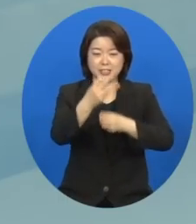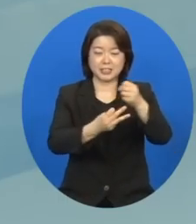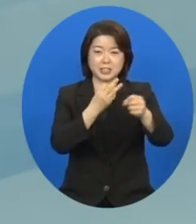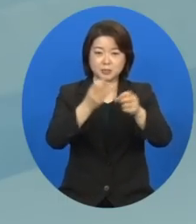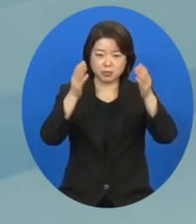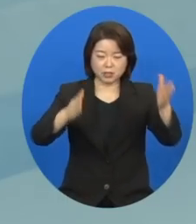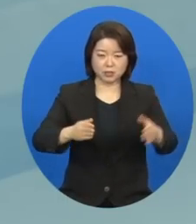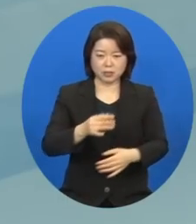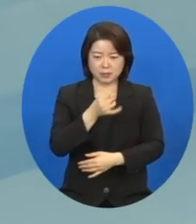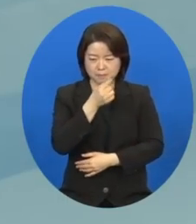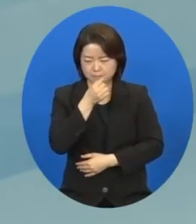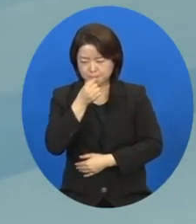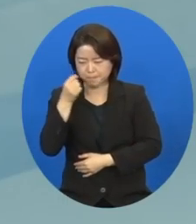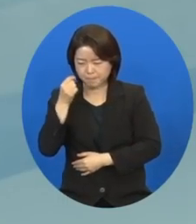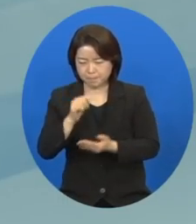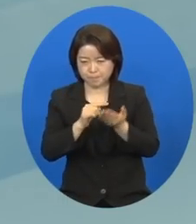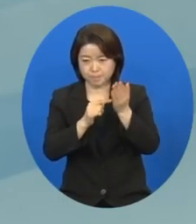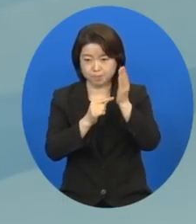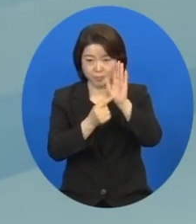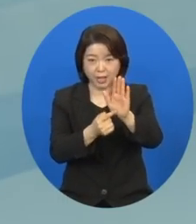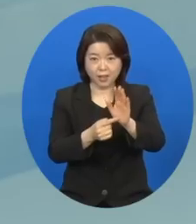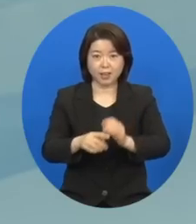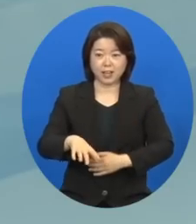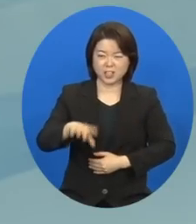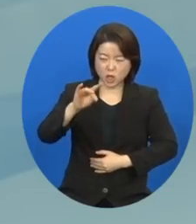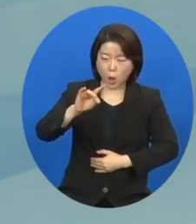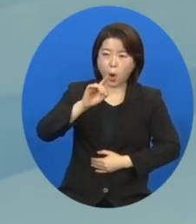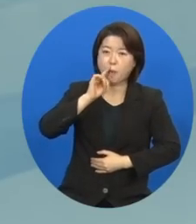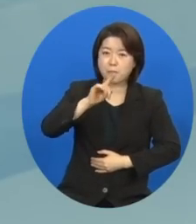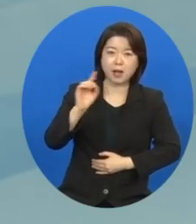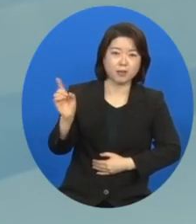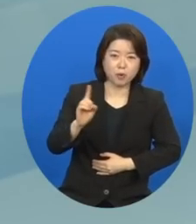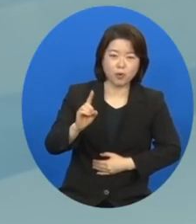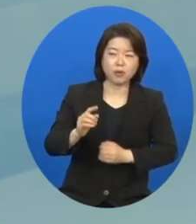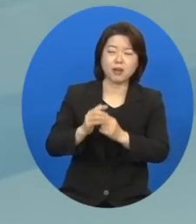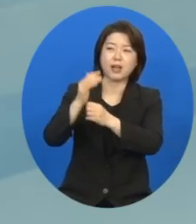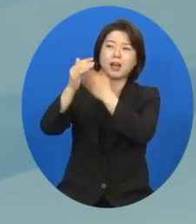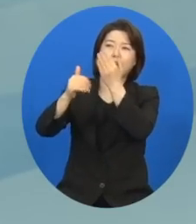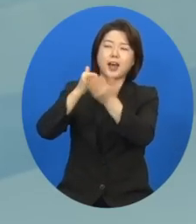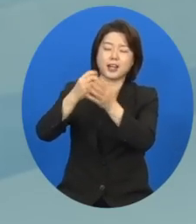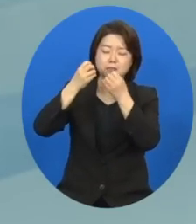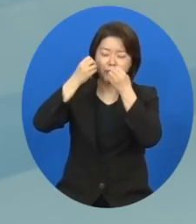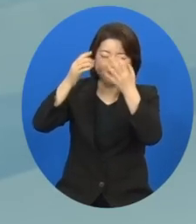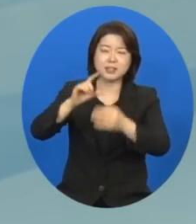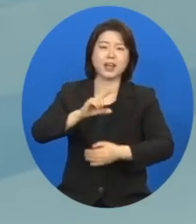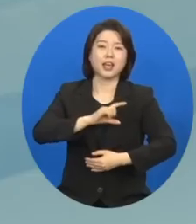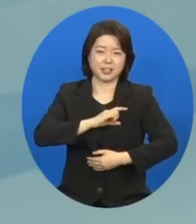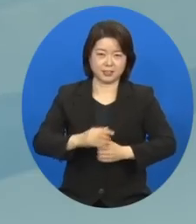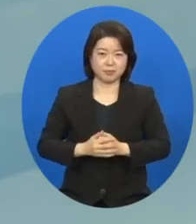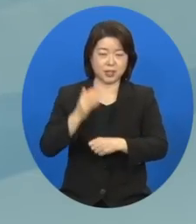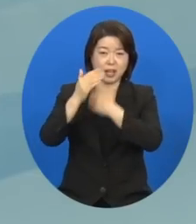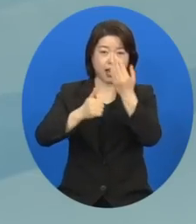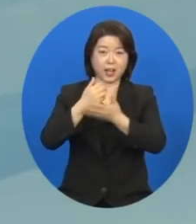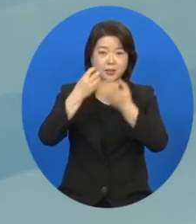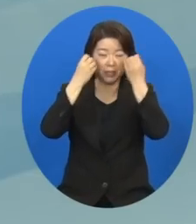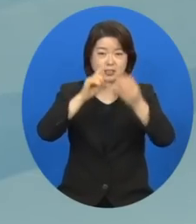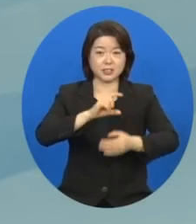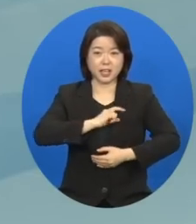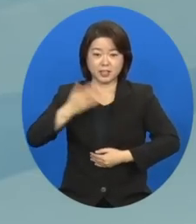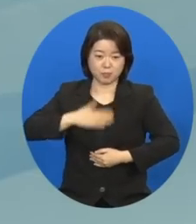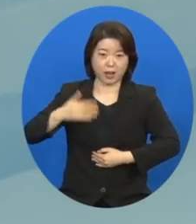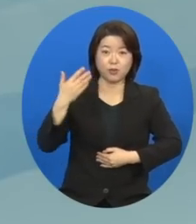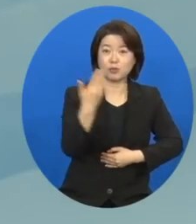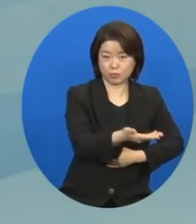깨고 나타나신 하나님의 첫 마디는 뭐였냐면 그분의 새 이름이었습니다. 하나님의 새 이름을 알려주시는